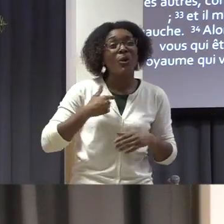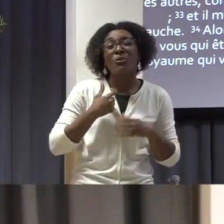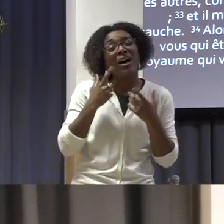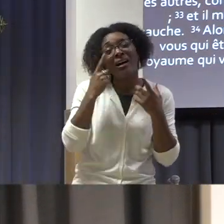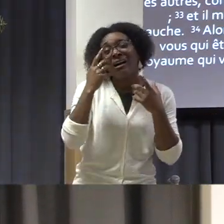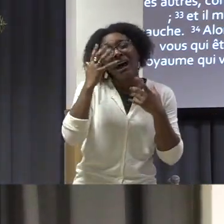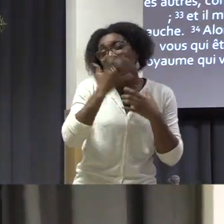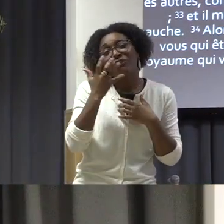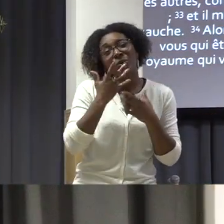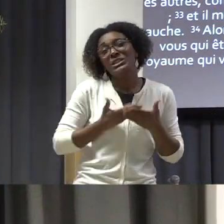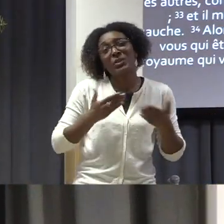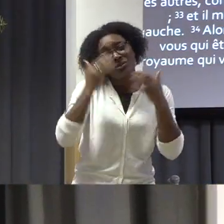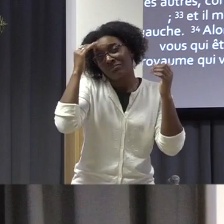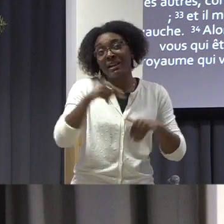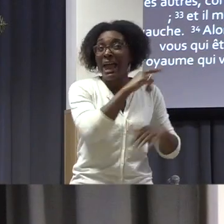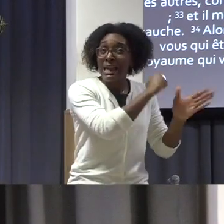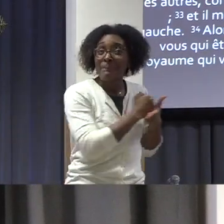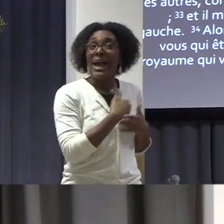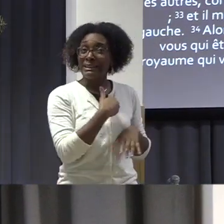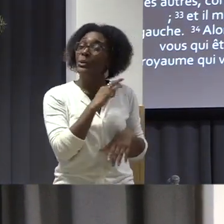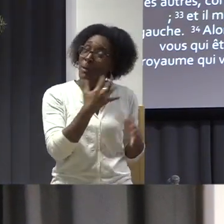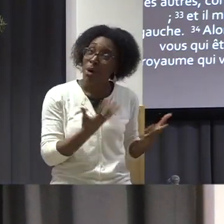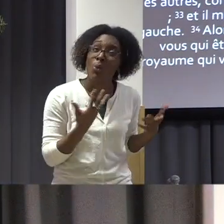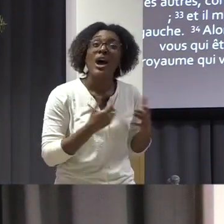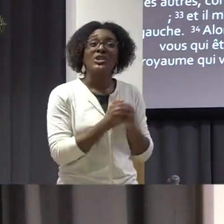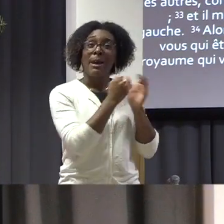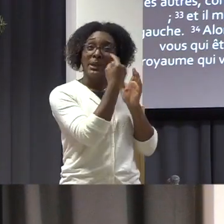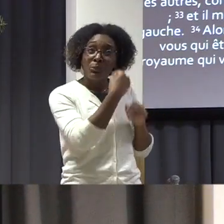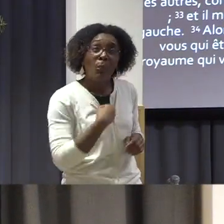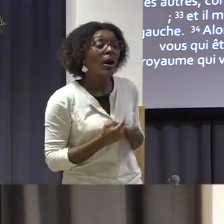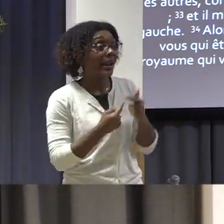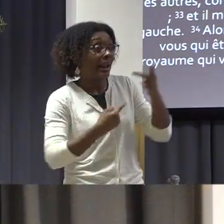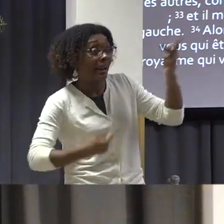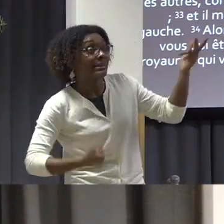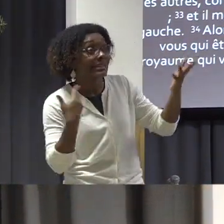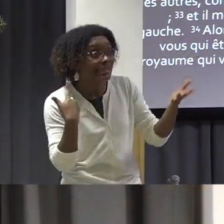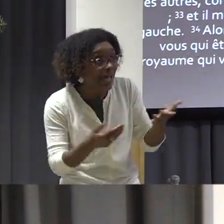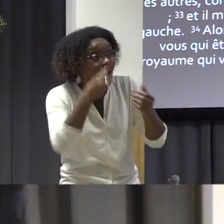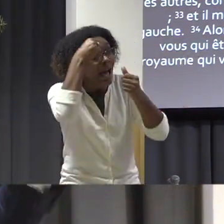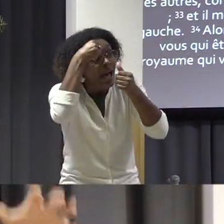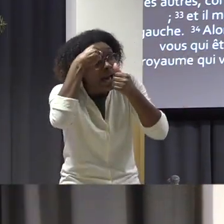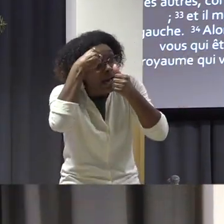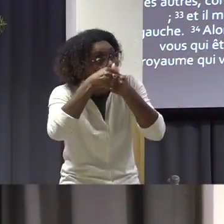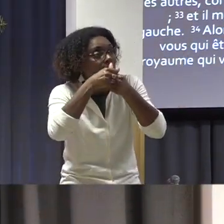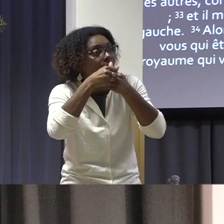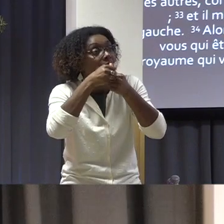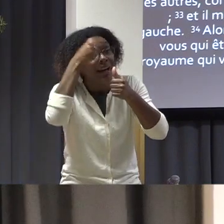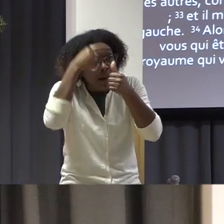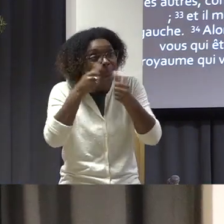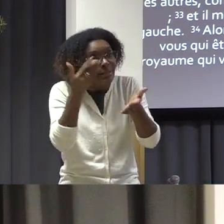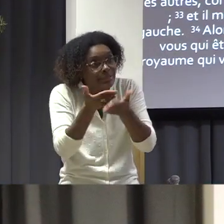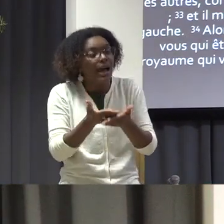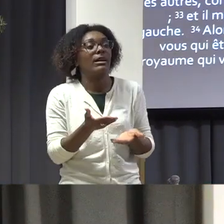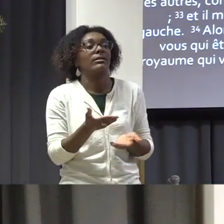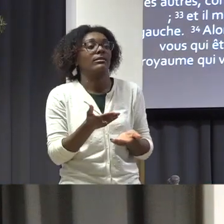grâce à toi le seigneur les arrêts construit puis cela être retenue par les autres de manière à ce